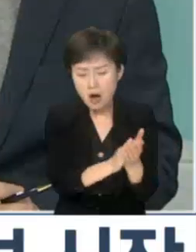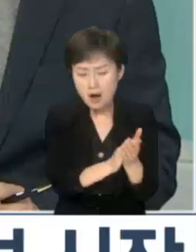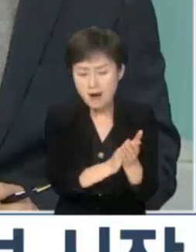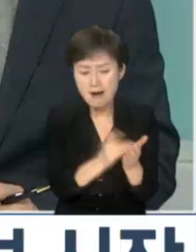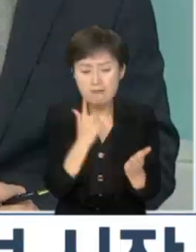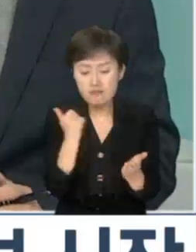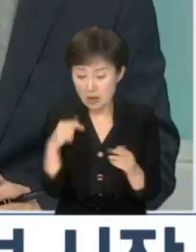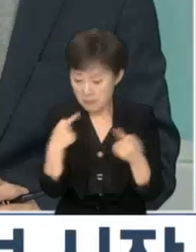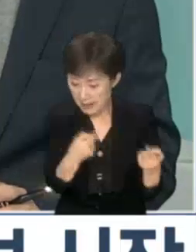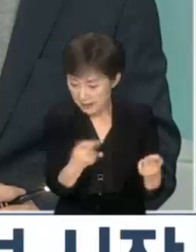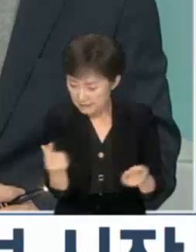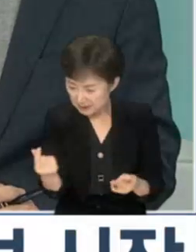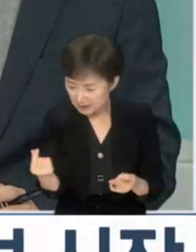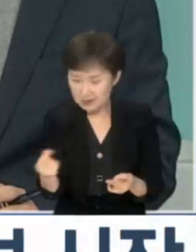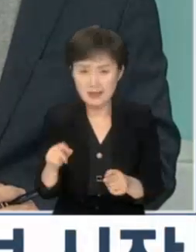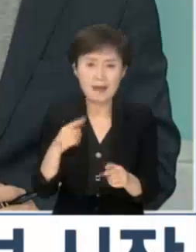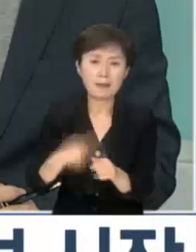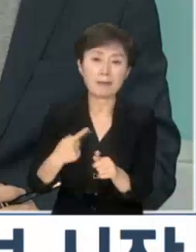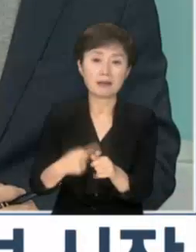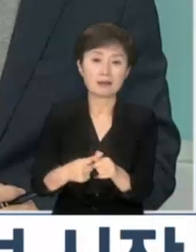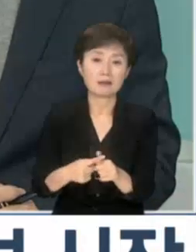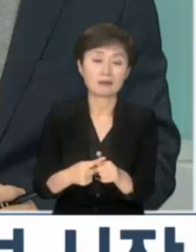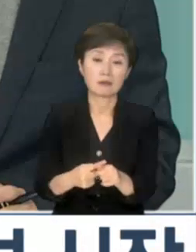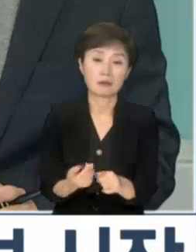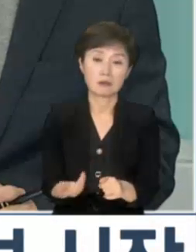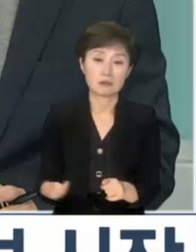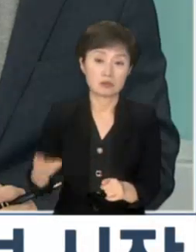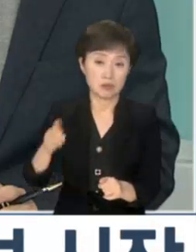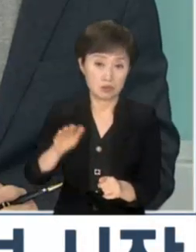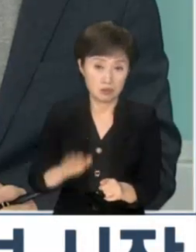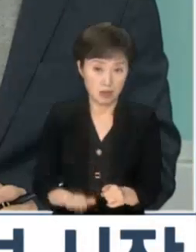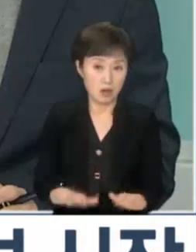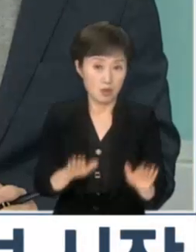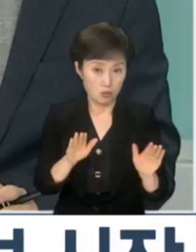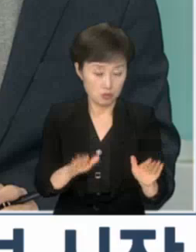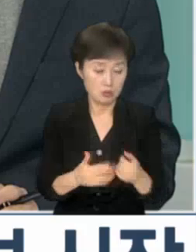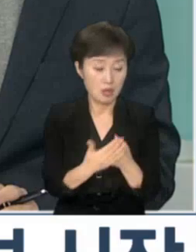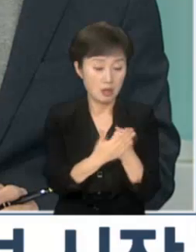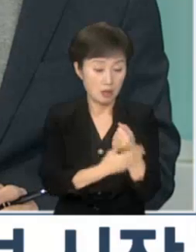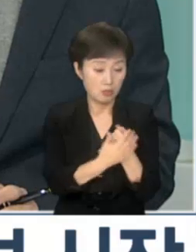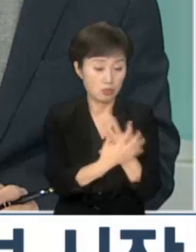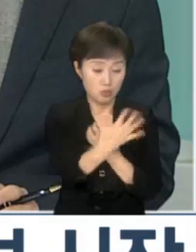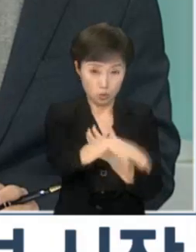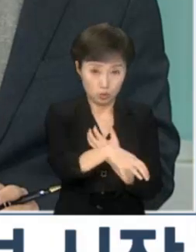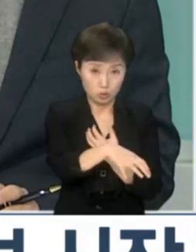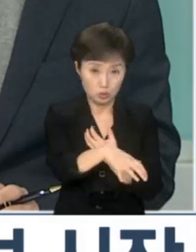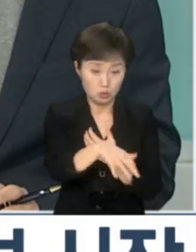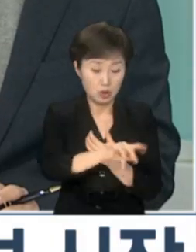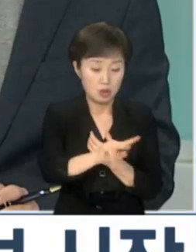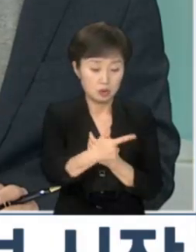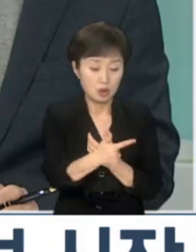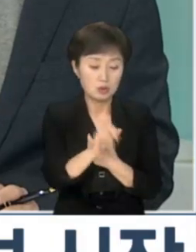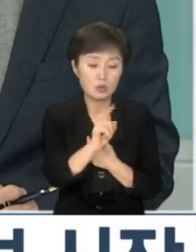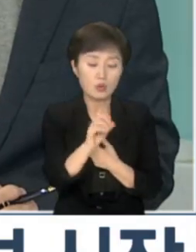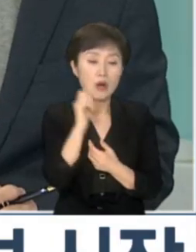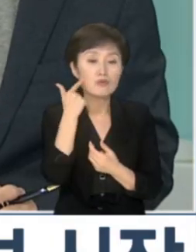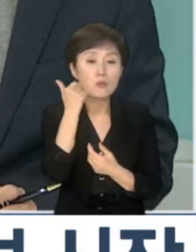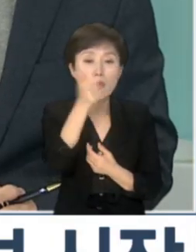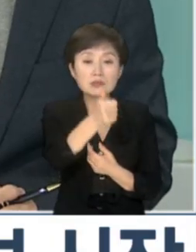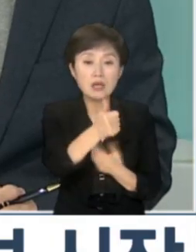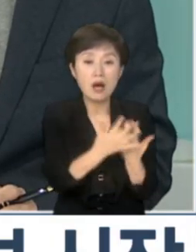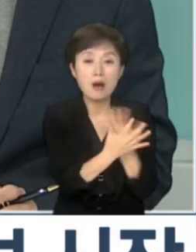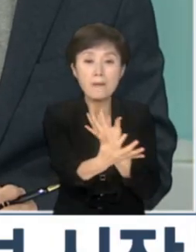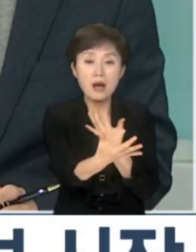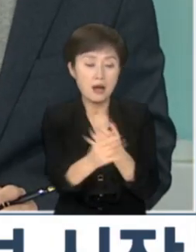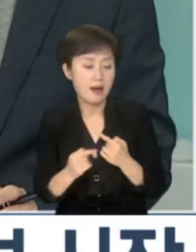강하게 비판을 했거든요. 그런데 여기 이제 정광훈 목사가 주도하는 대구 경북 거기에 지도자 그 저기 장로 지도자 집회에 가서 간증을